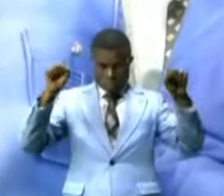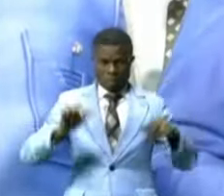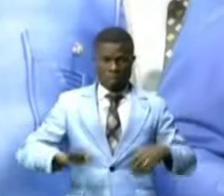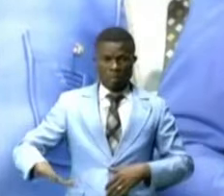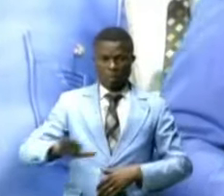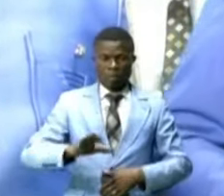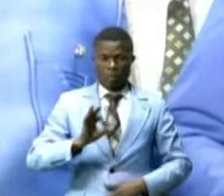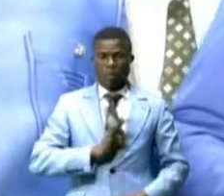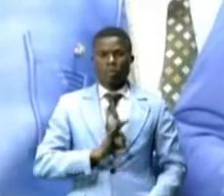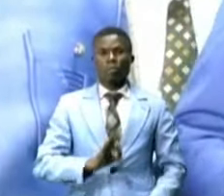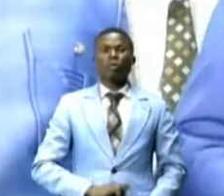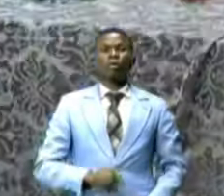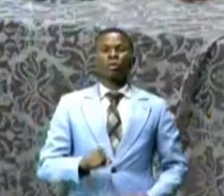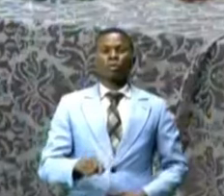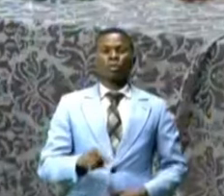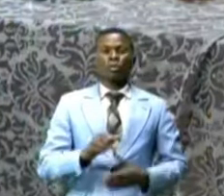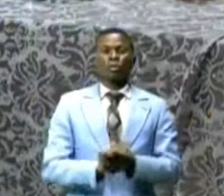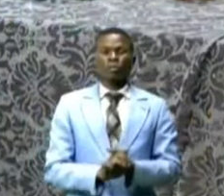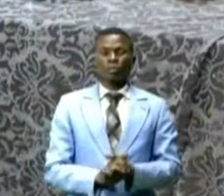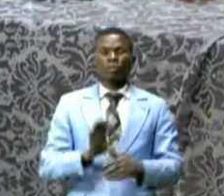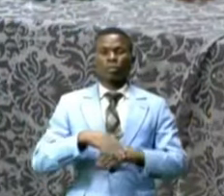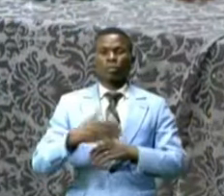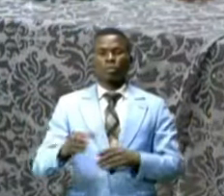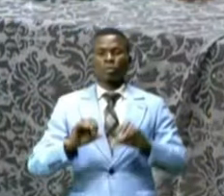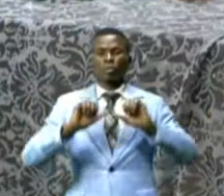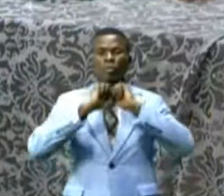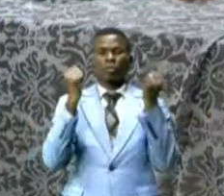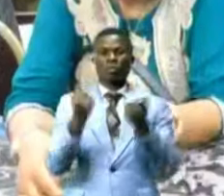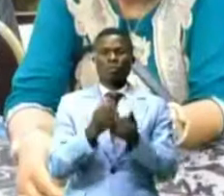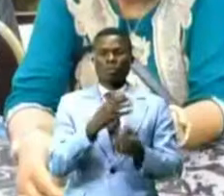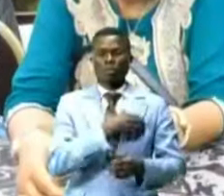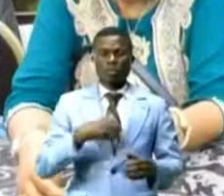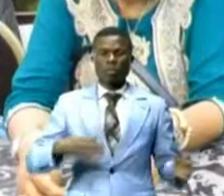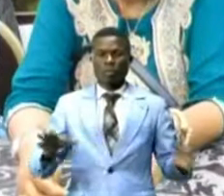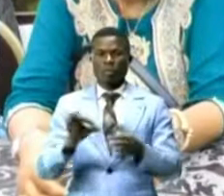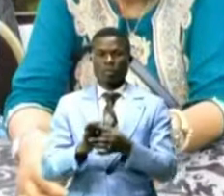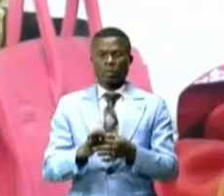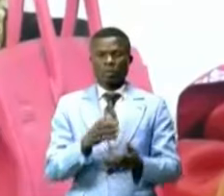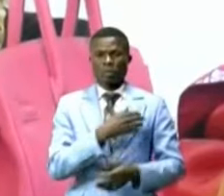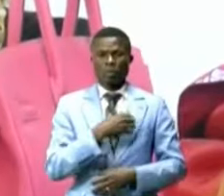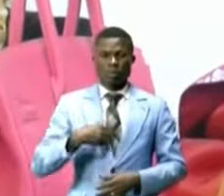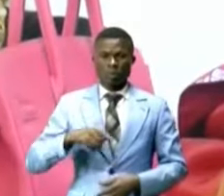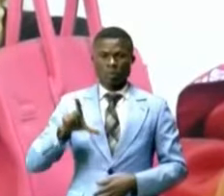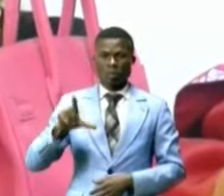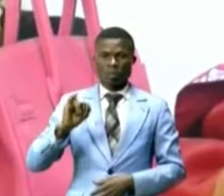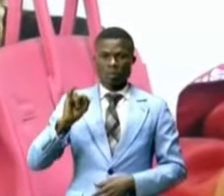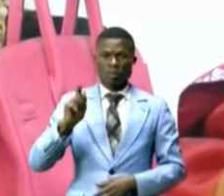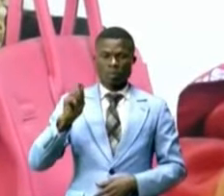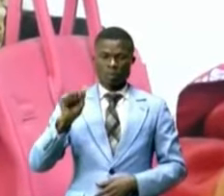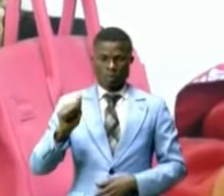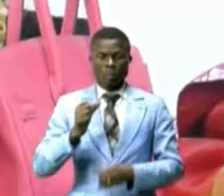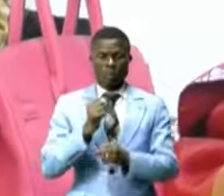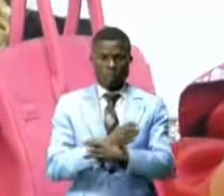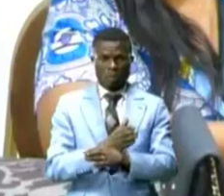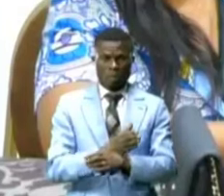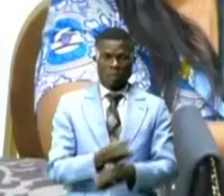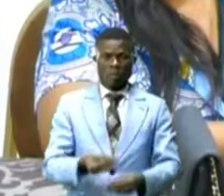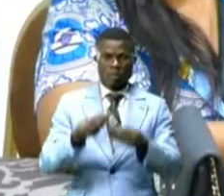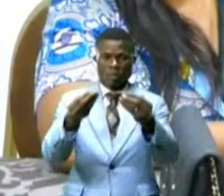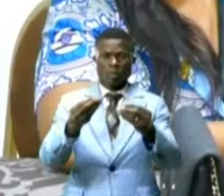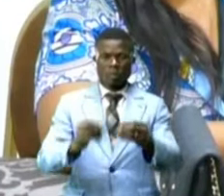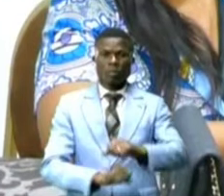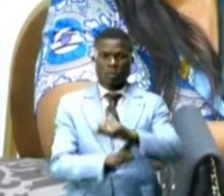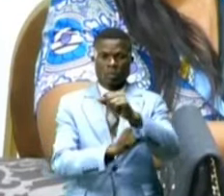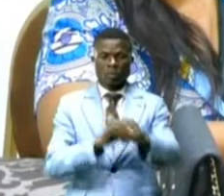République, Félix-Antoine Tshisekedi Tshilombo. Ensuite, l'association des femmes solidaires conduite par Mme Lina Pembe Bologna, qui s'est dit prête à apporter sa pierre